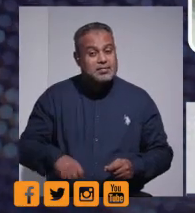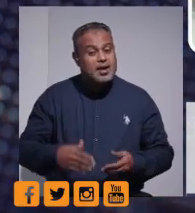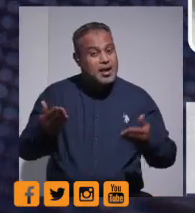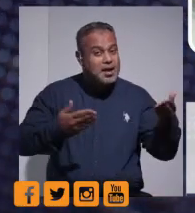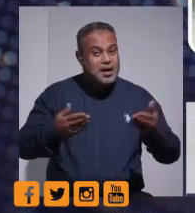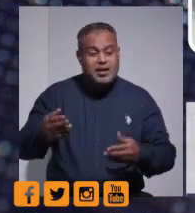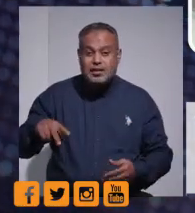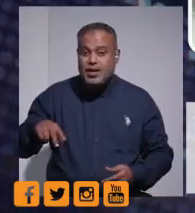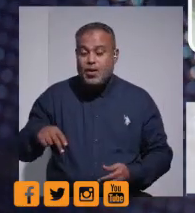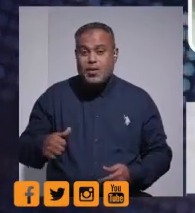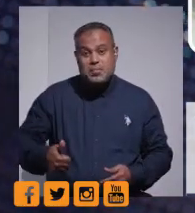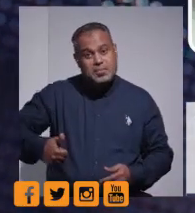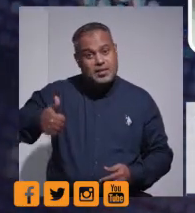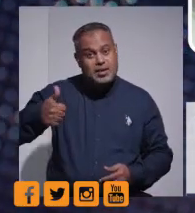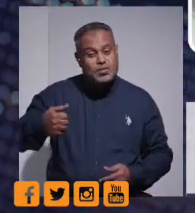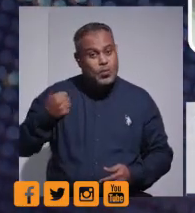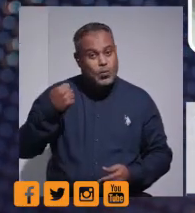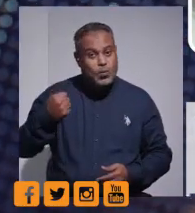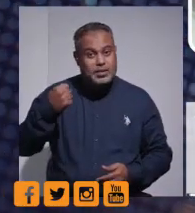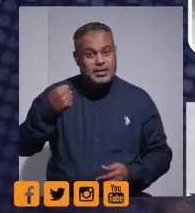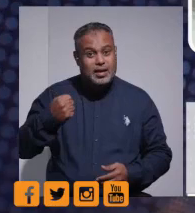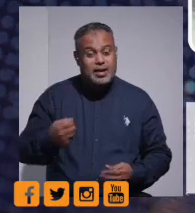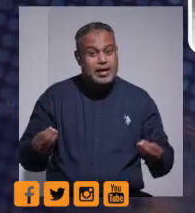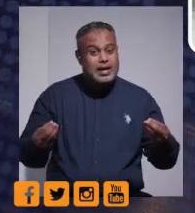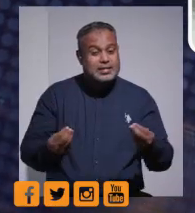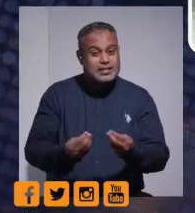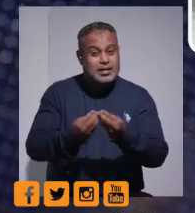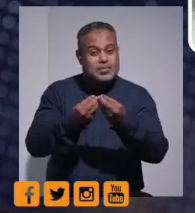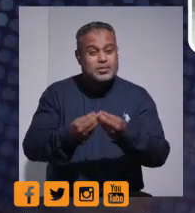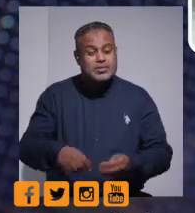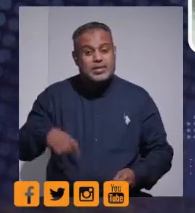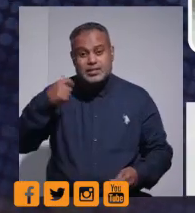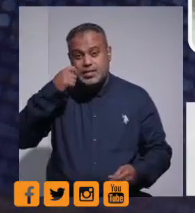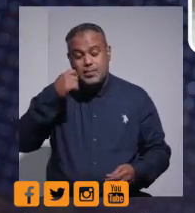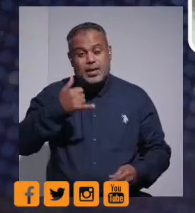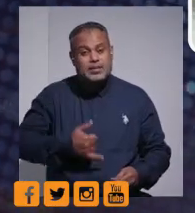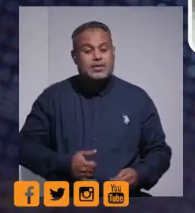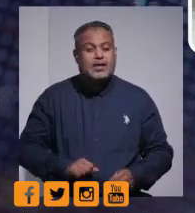المتميزه ومتانتها التي تربط البلدين والشعبين الشقيقين